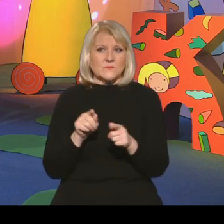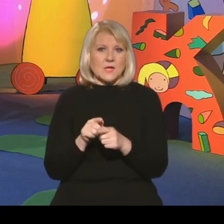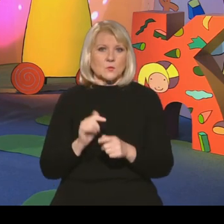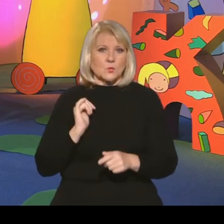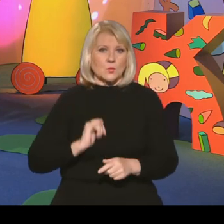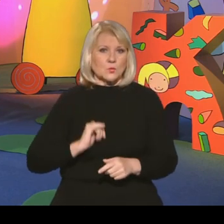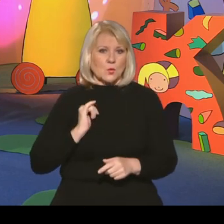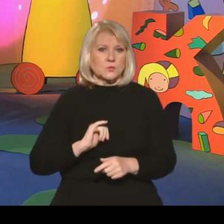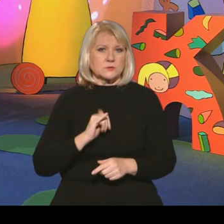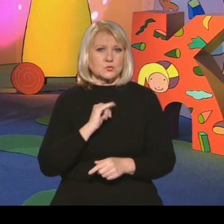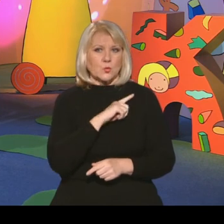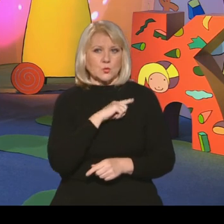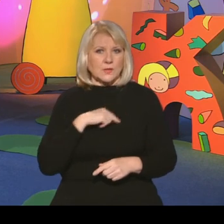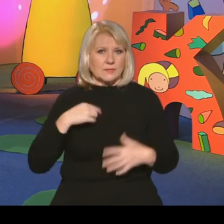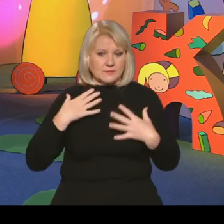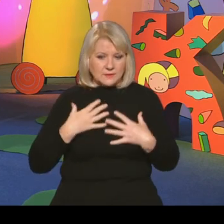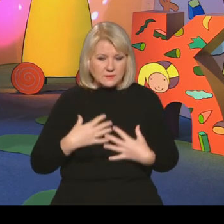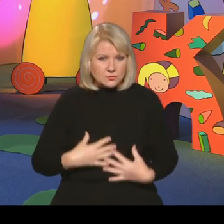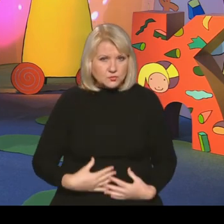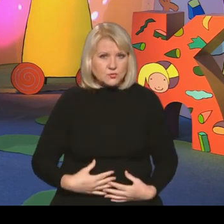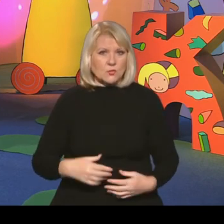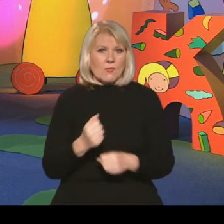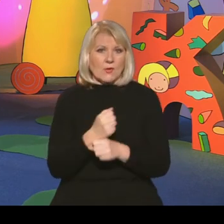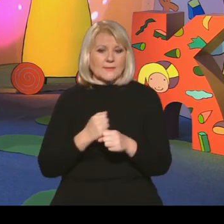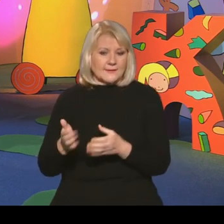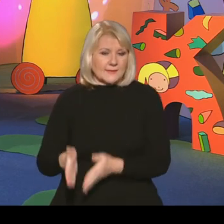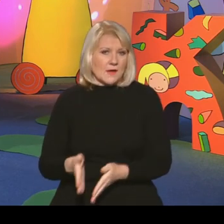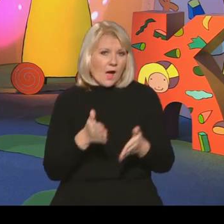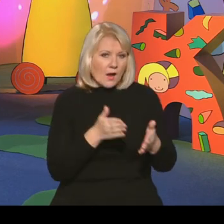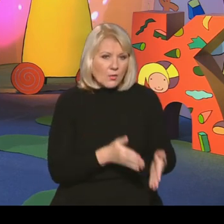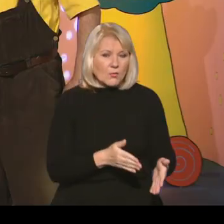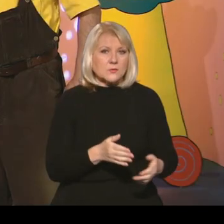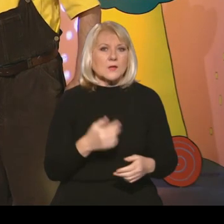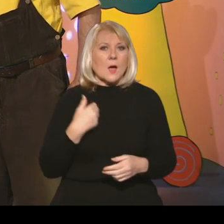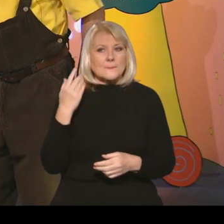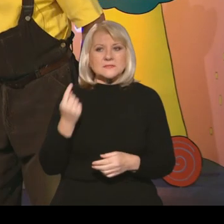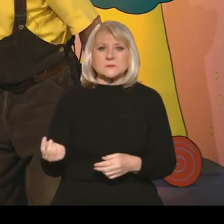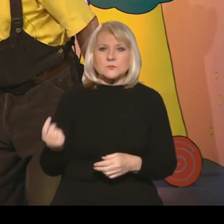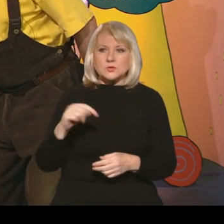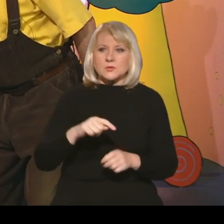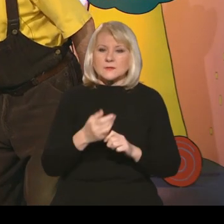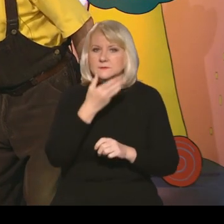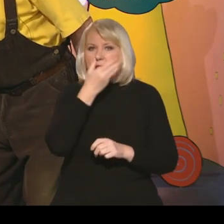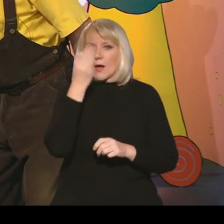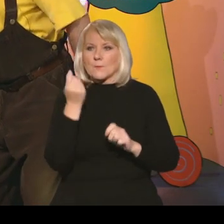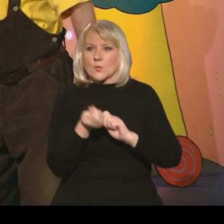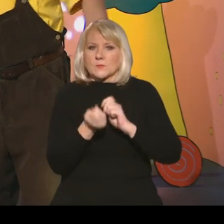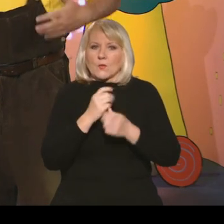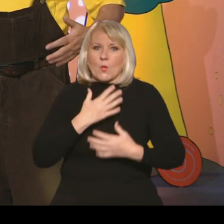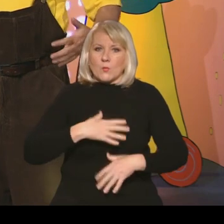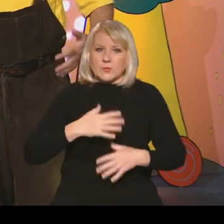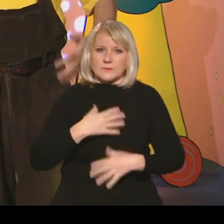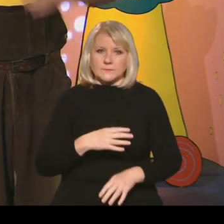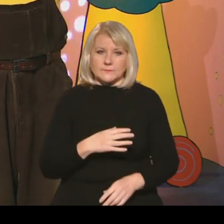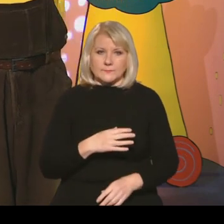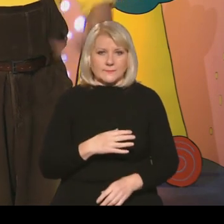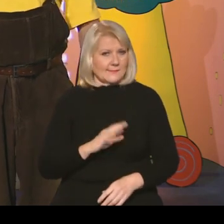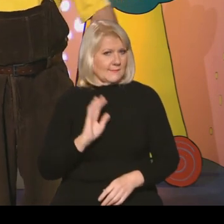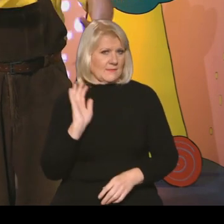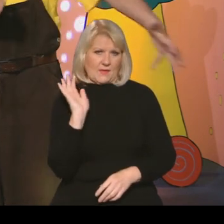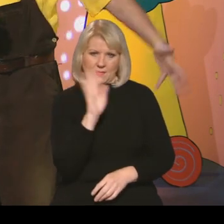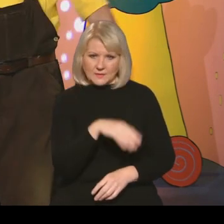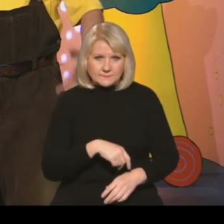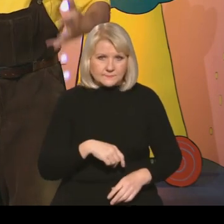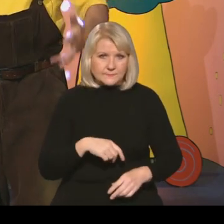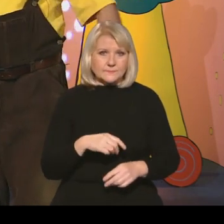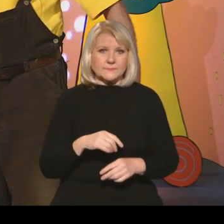hnědých kalhotách a že si jen zapomínáš v kouzelné školce převlékat. Ale co tě nemá? Tohle, tedy žluté tričko,